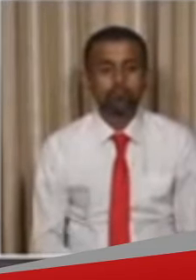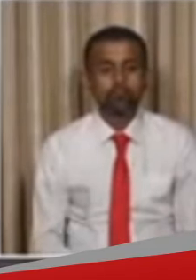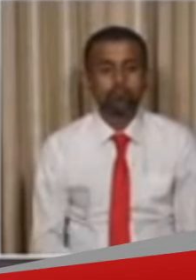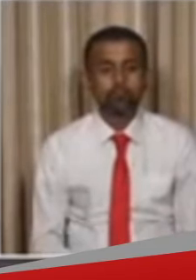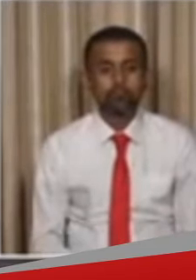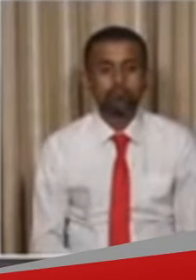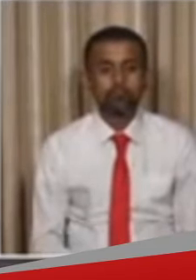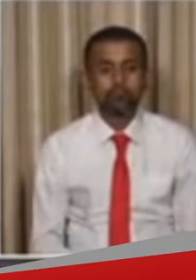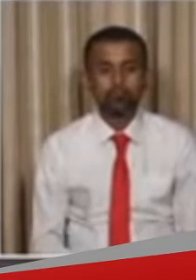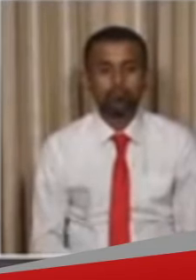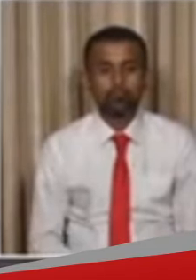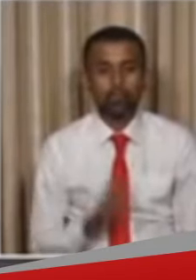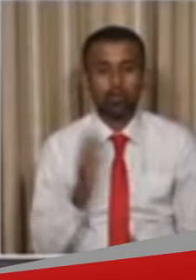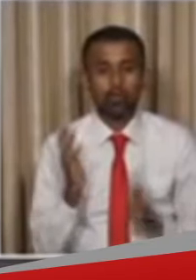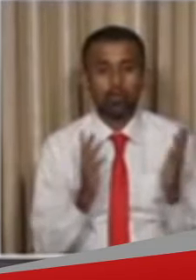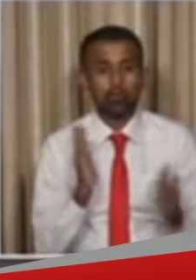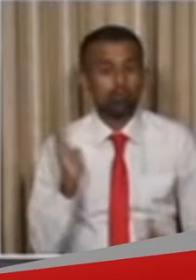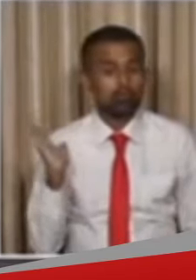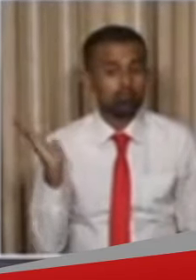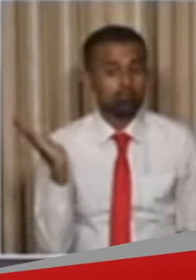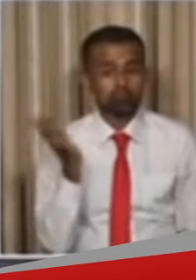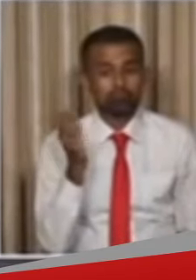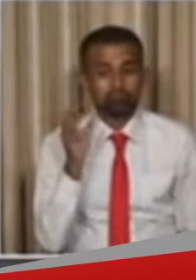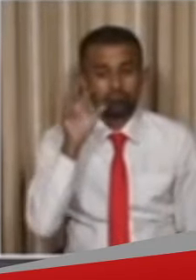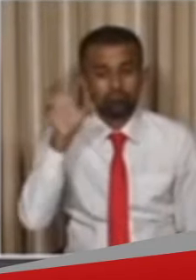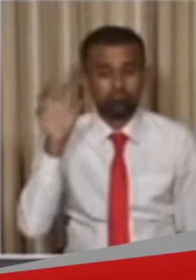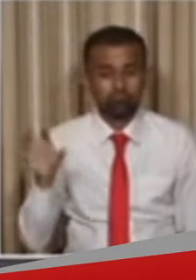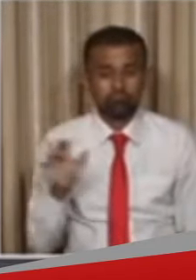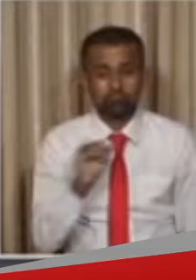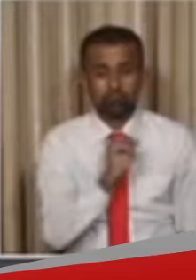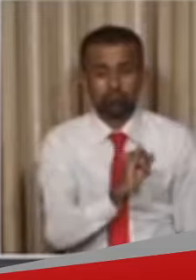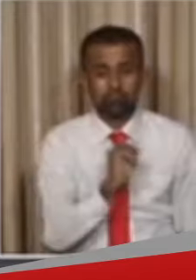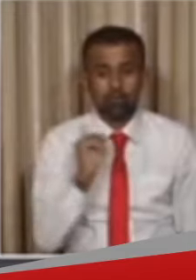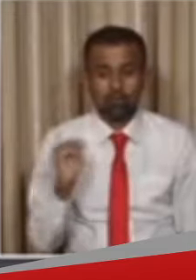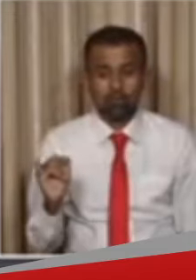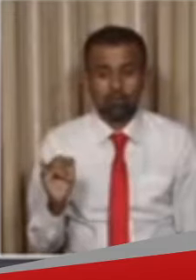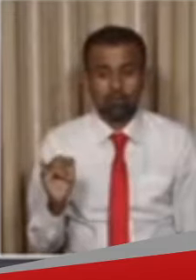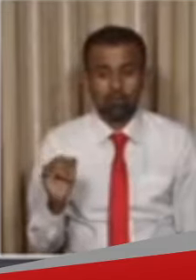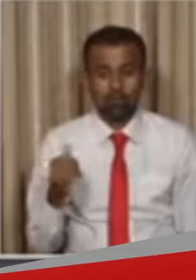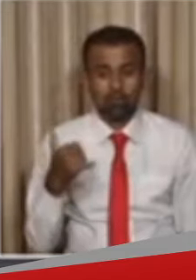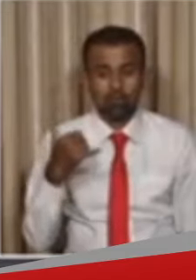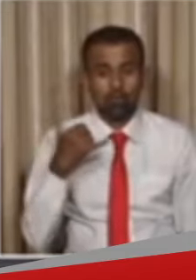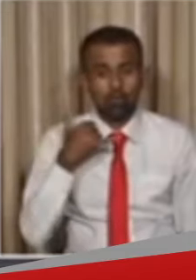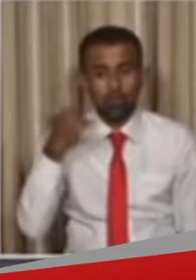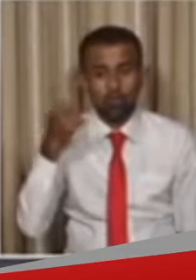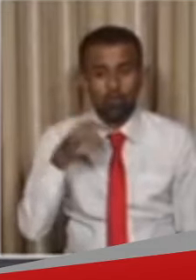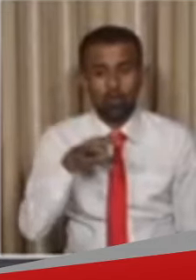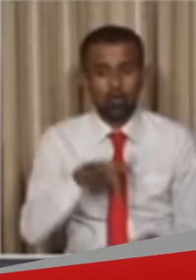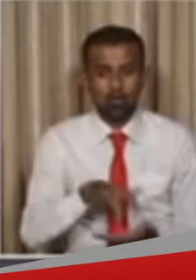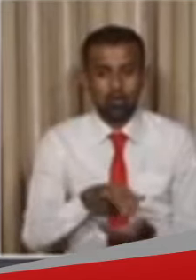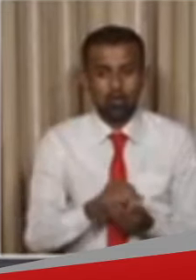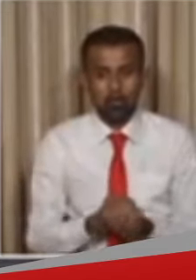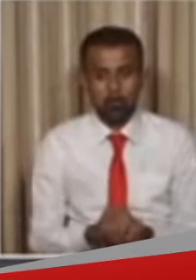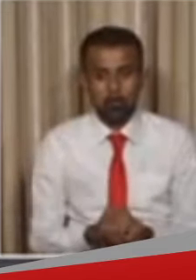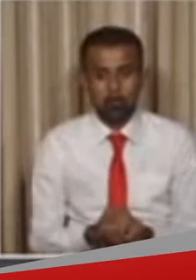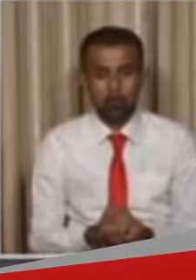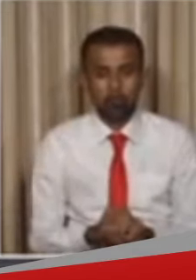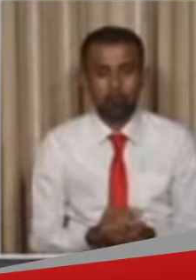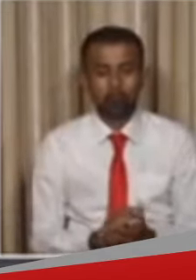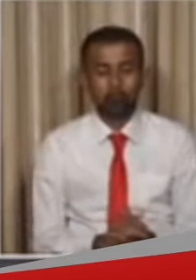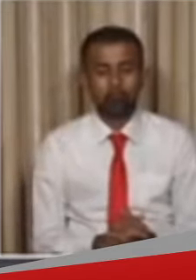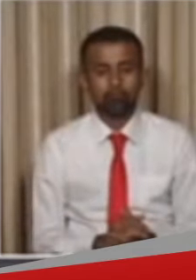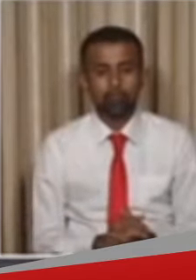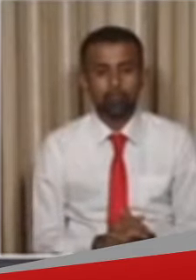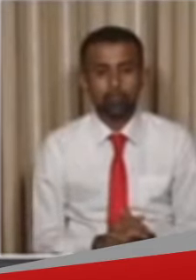තියෙනවා ලෝකයේ පුරා රටවල් 66ක මේ කෝල් සෙන්ටර් තියෙනවා කියලා. දරු මුලාසනාඩ මන්ත්‍රීතුමනි